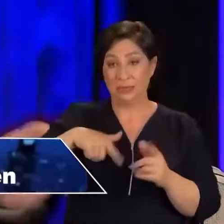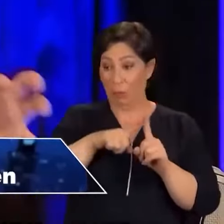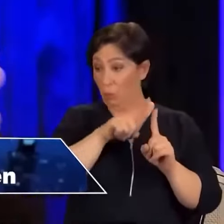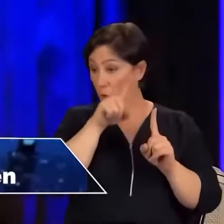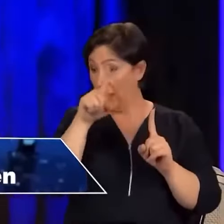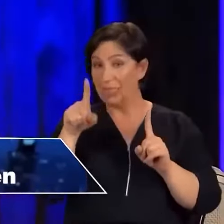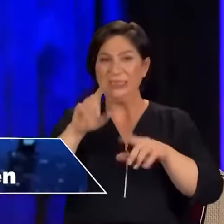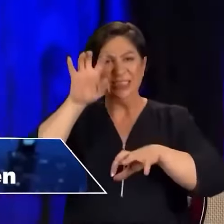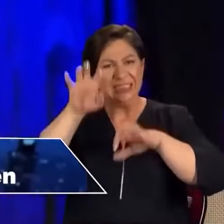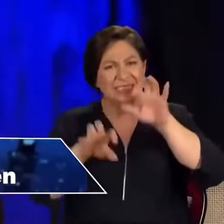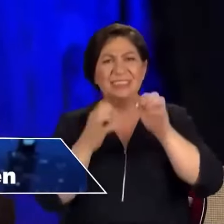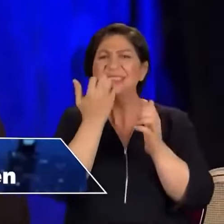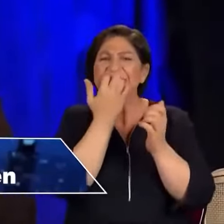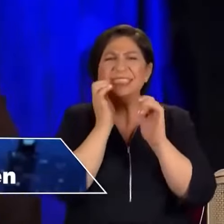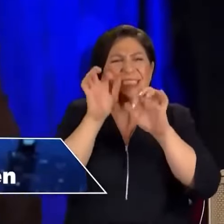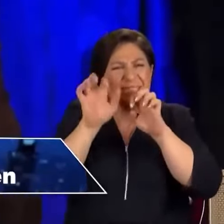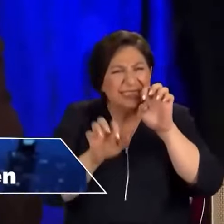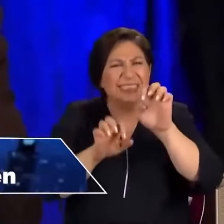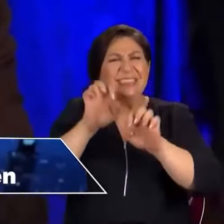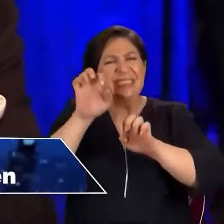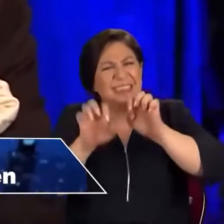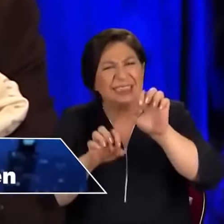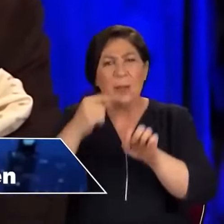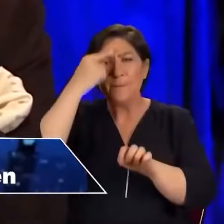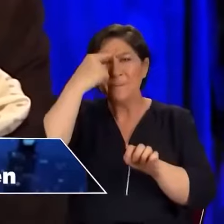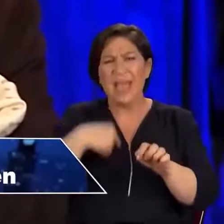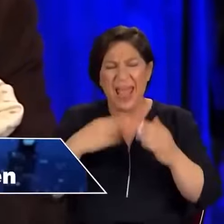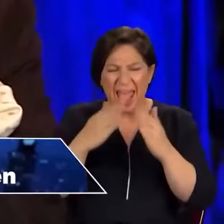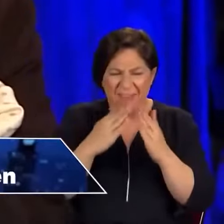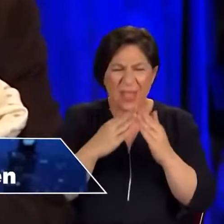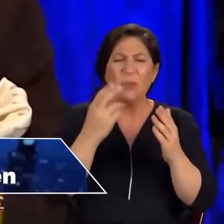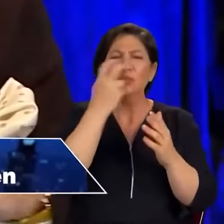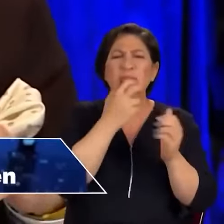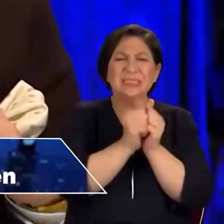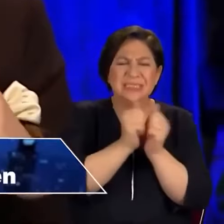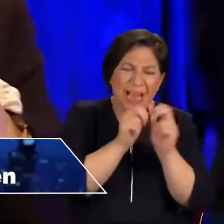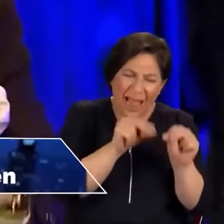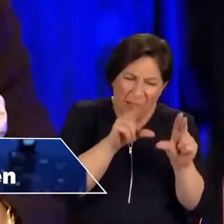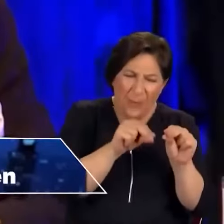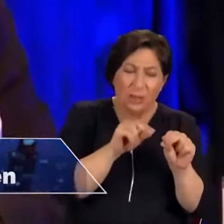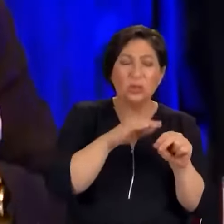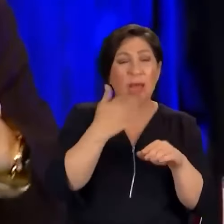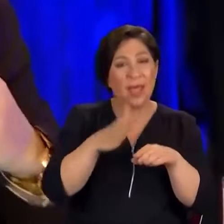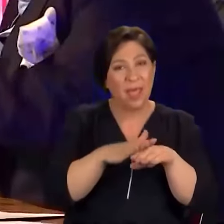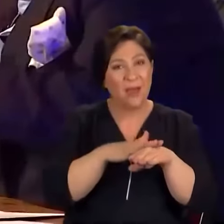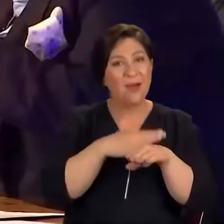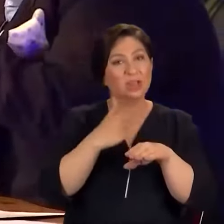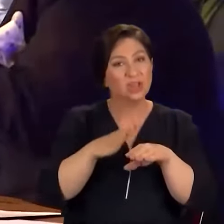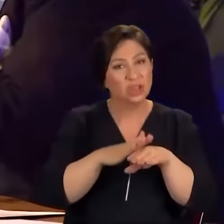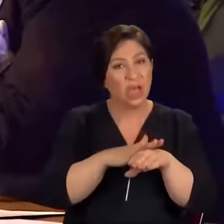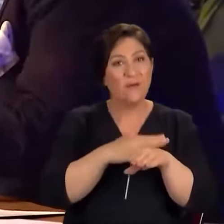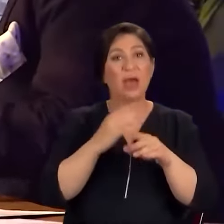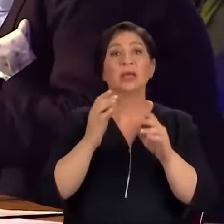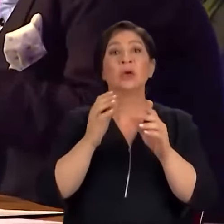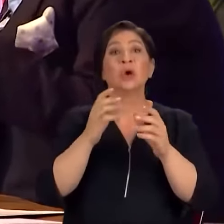yana tırmalayarak gelmek. Çok. Bekar evlerinde müzisyenlerle kalmak. Sonra yavaş yavaş